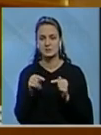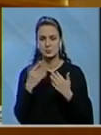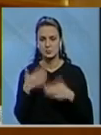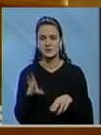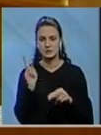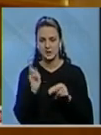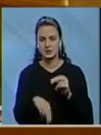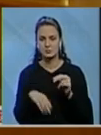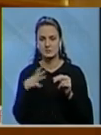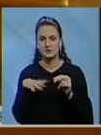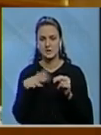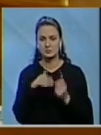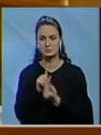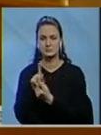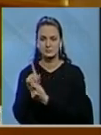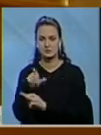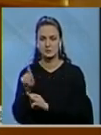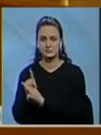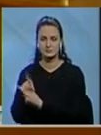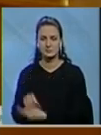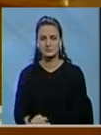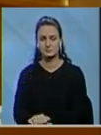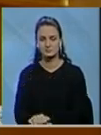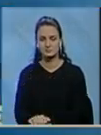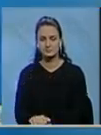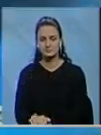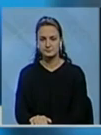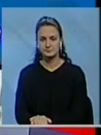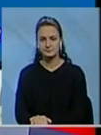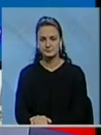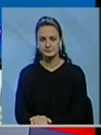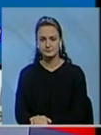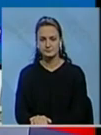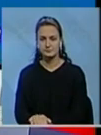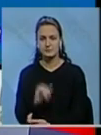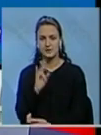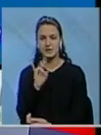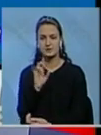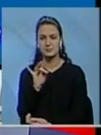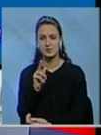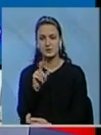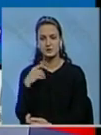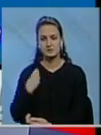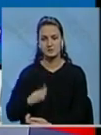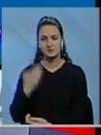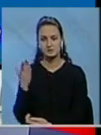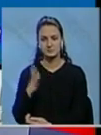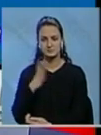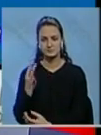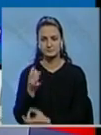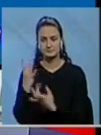უკვე დაასრულებს ქართულ დიასპორასთან შეხვედრით. Ანა ბროლაძე საუბრობდა საფრანგეთიდან,